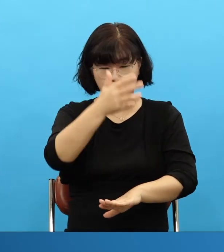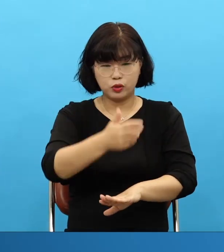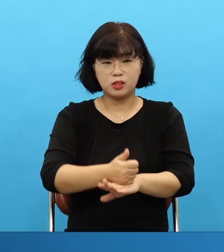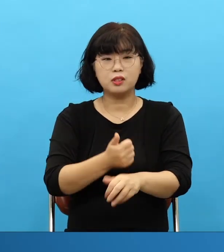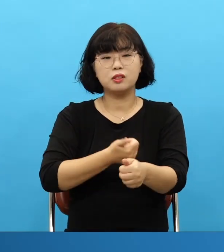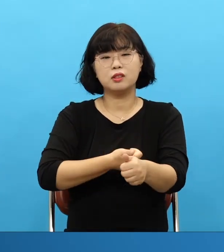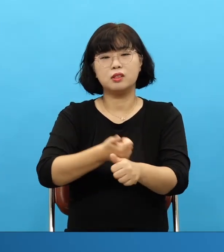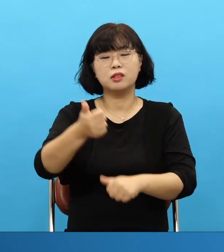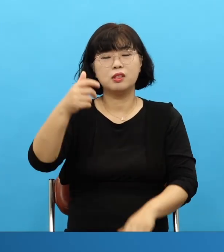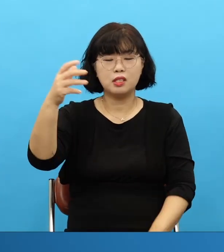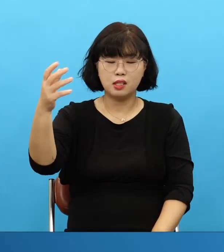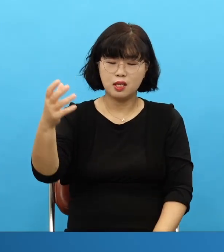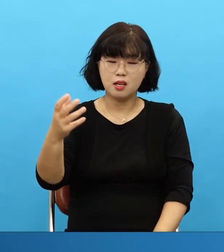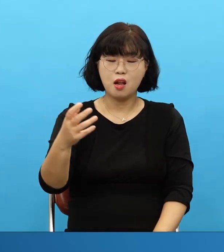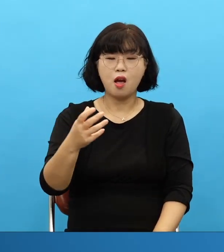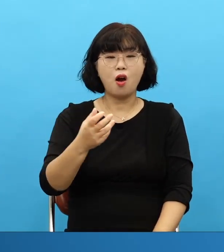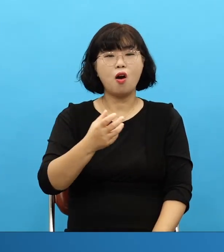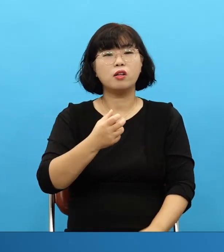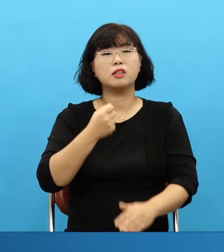최후 승리를